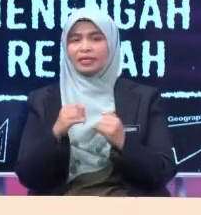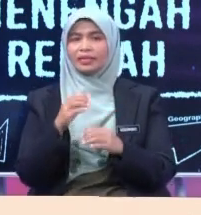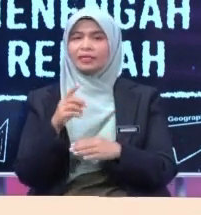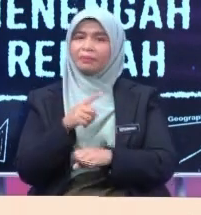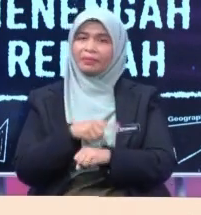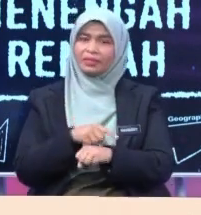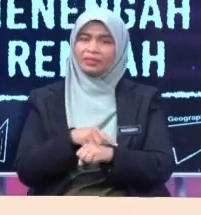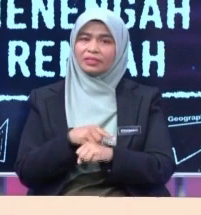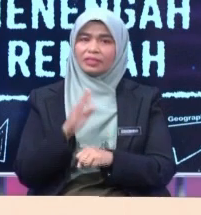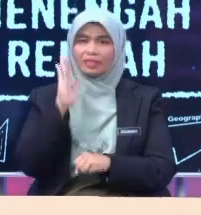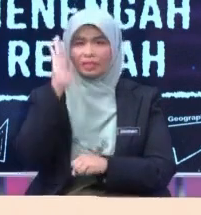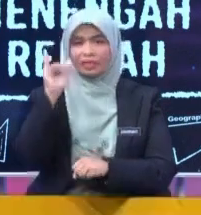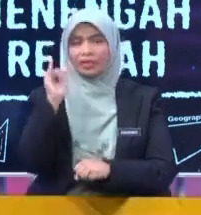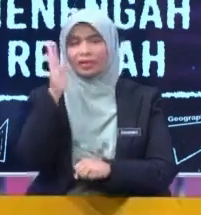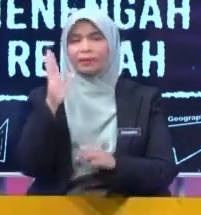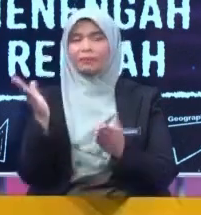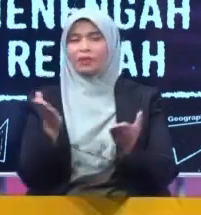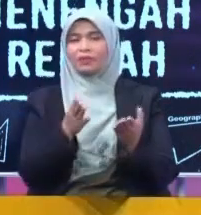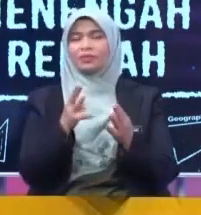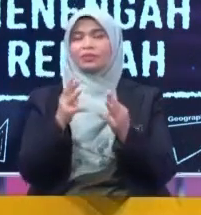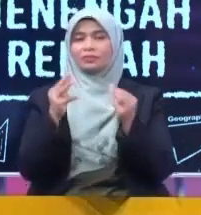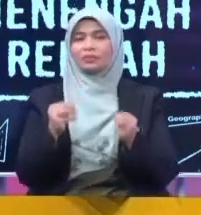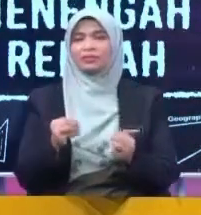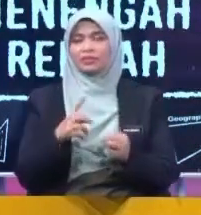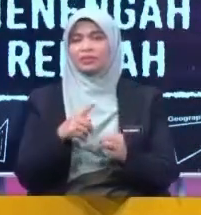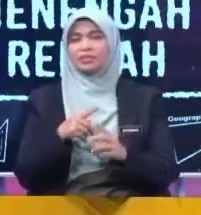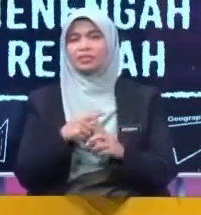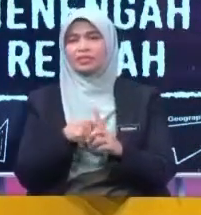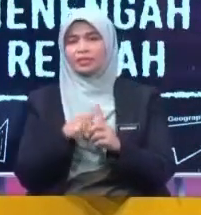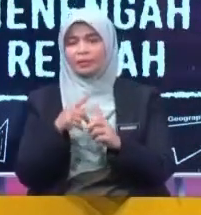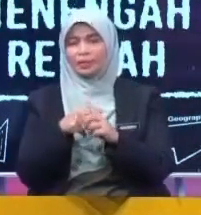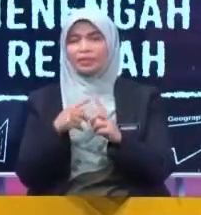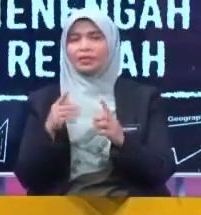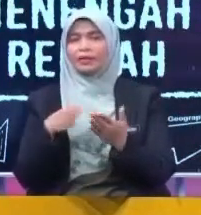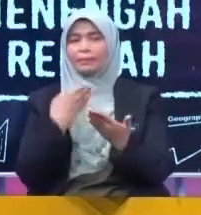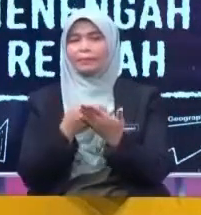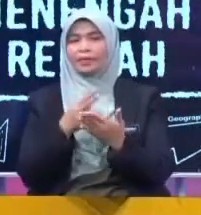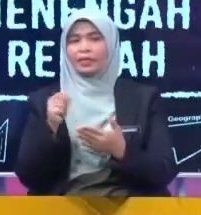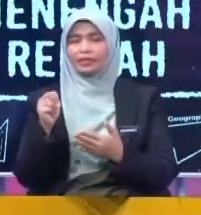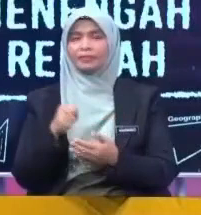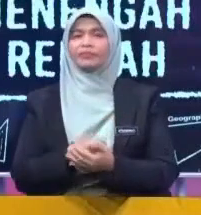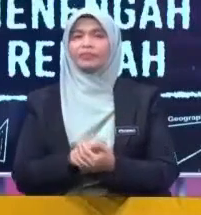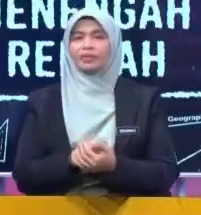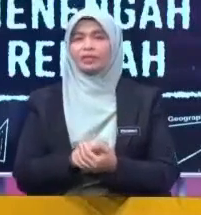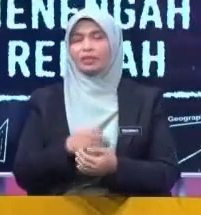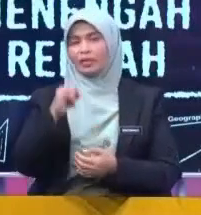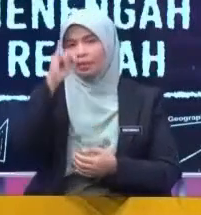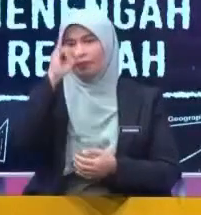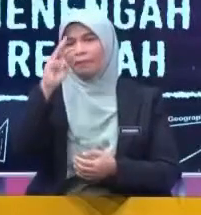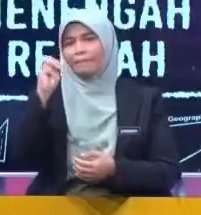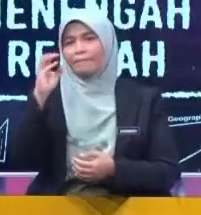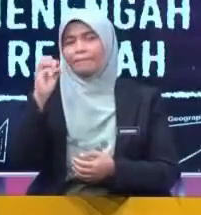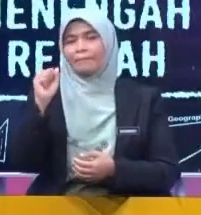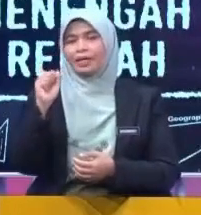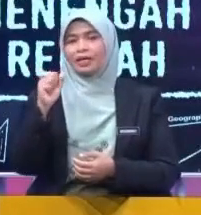jalan kebenaran setelah manusia hidup dalam keadaan yang penuh dengan kesesatan. Dan Imam Al-Mahdi ni nama dia